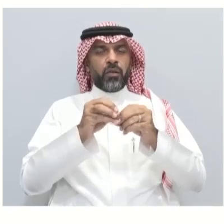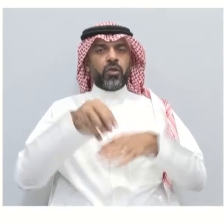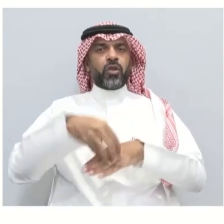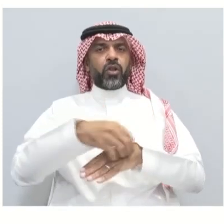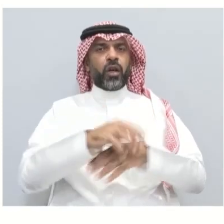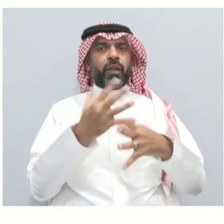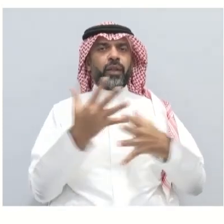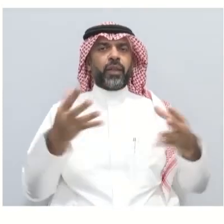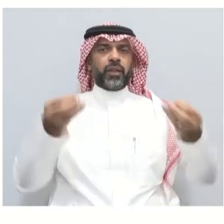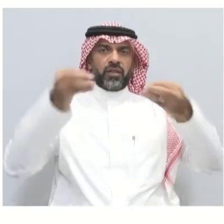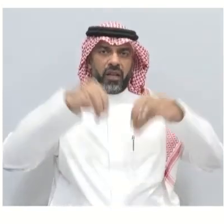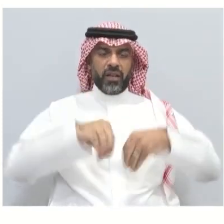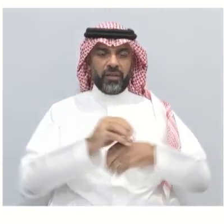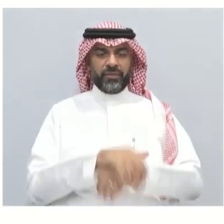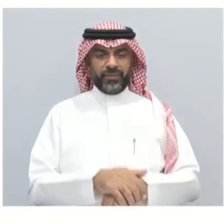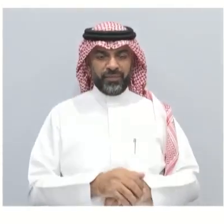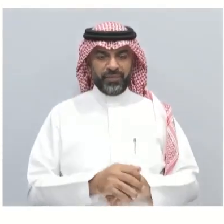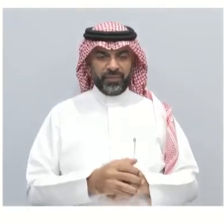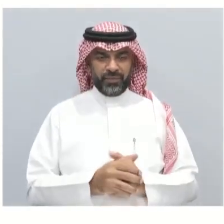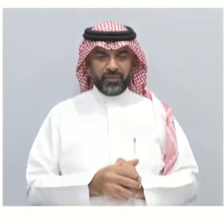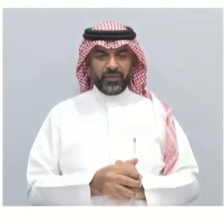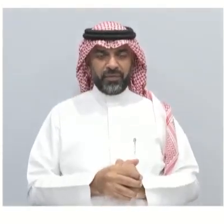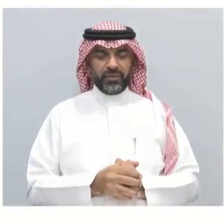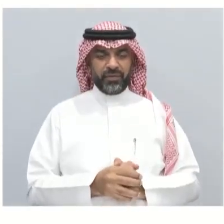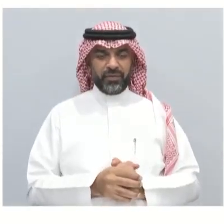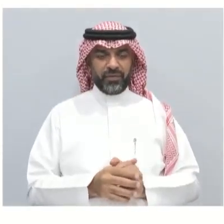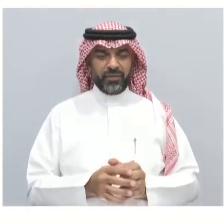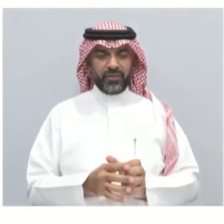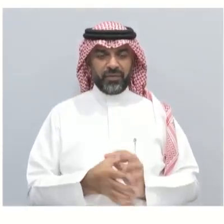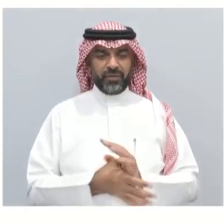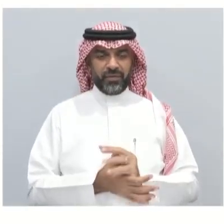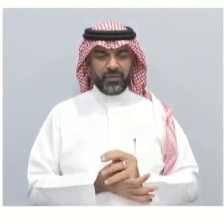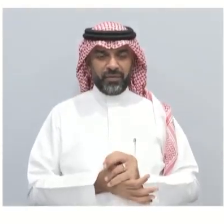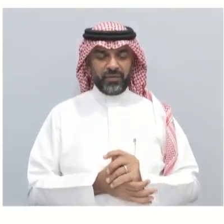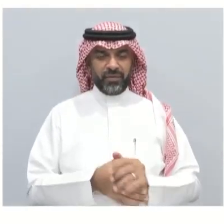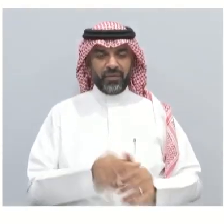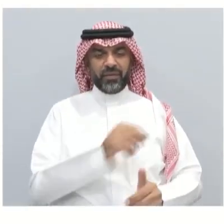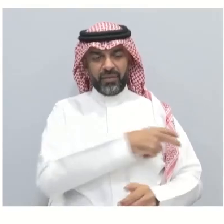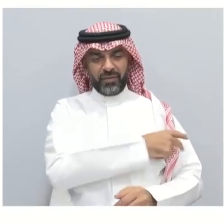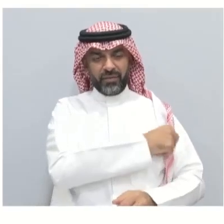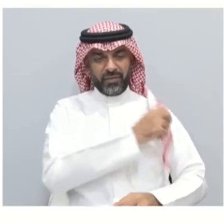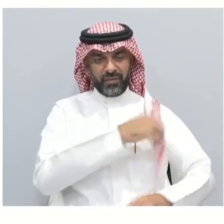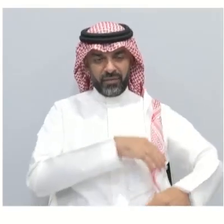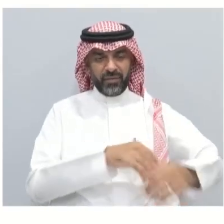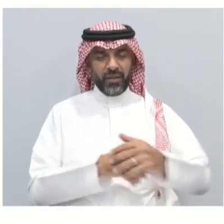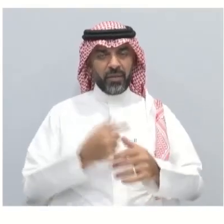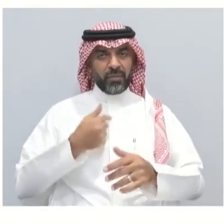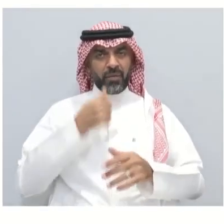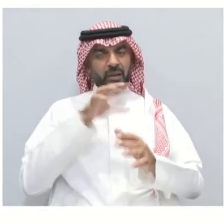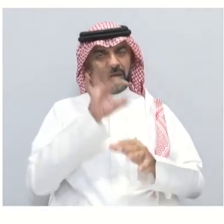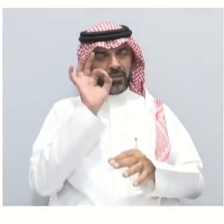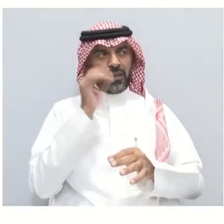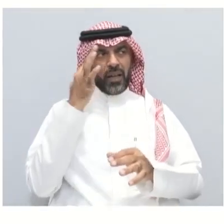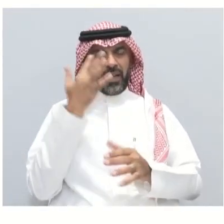السهم سيعرض لنا نافذه توجد بها ايضا تطبيقات خاصه بالينت اخرى نستطيع استخدامها